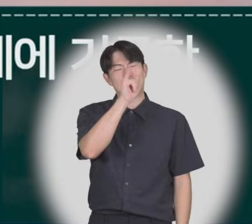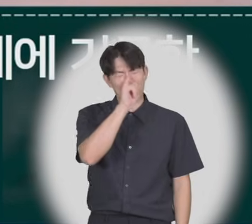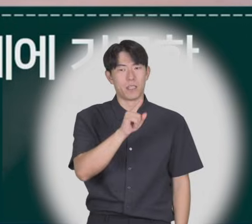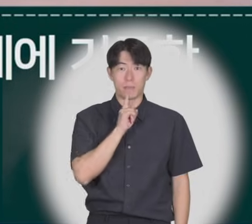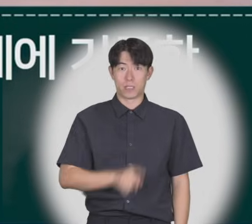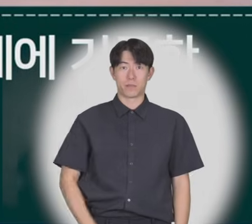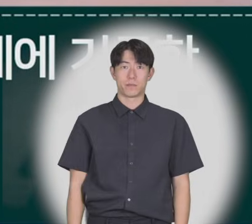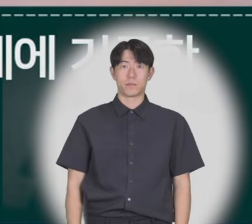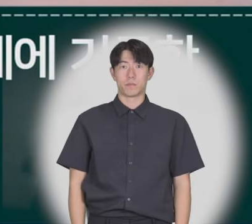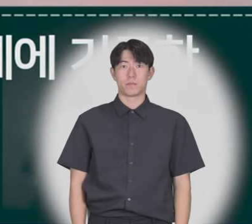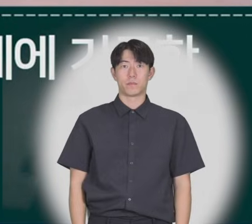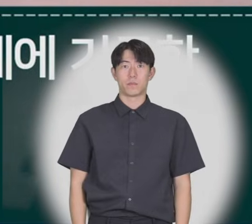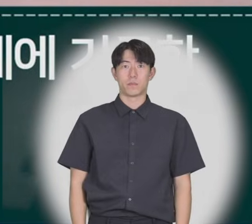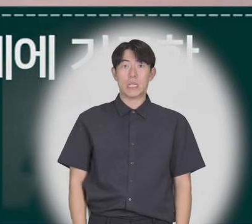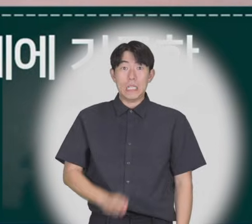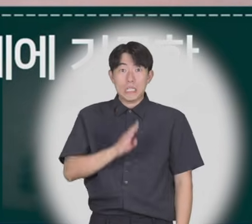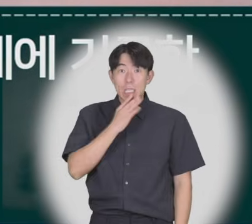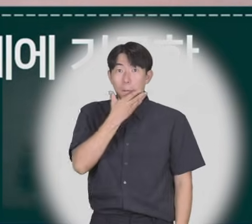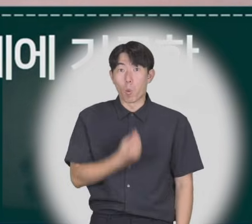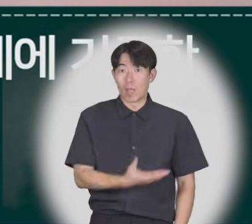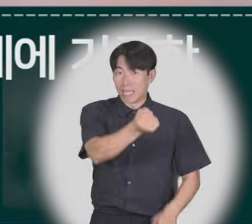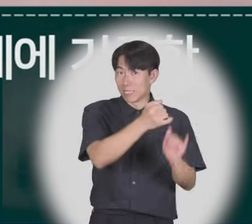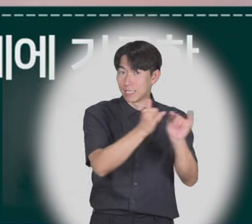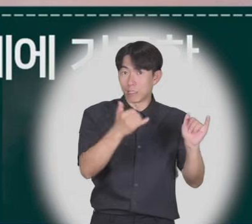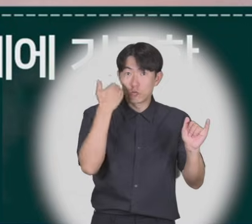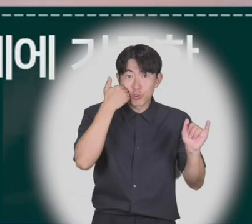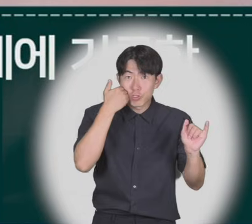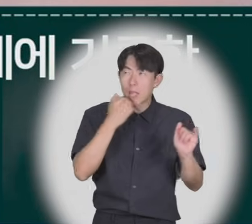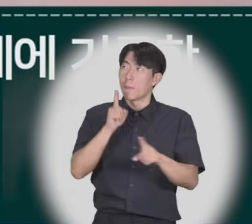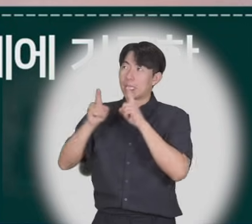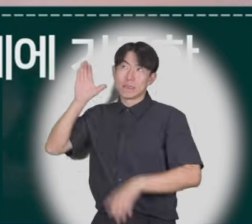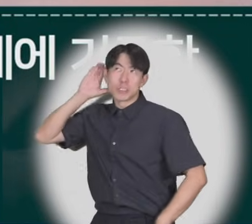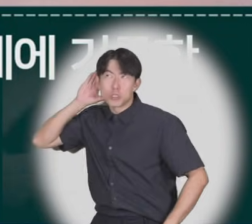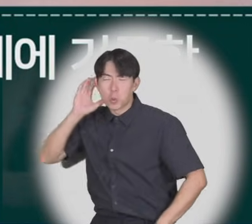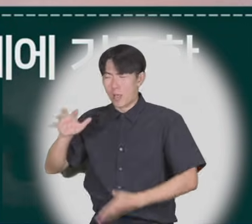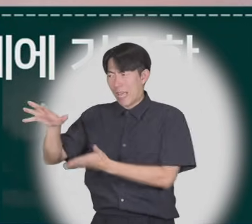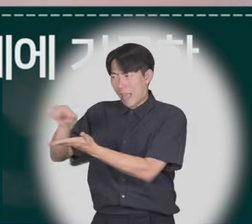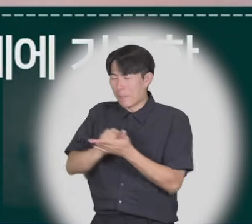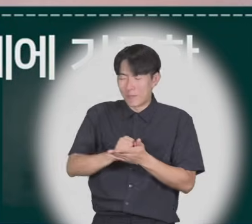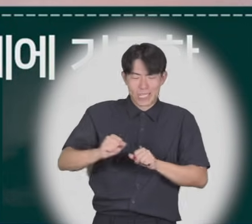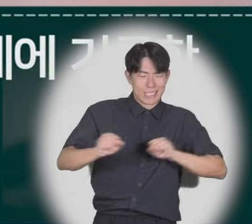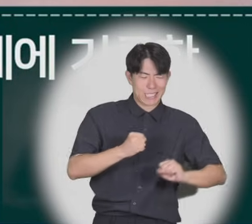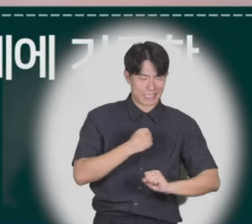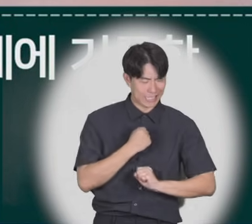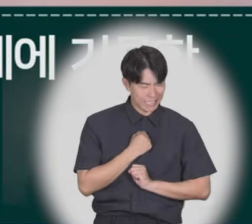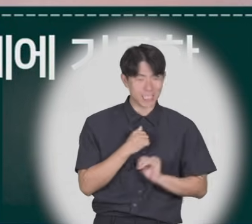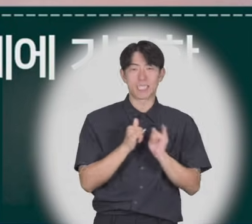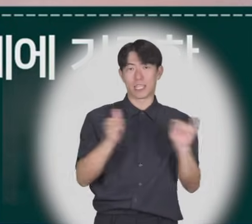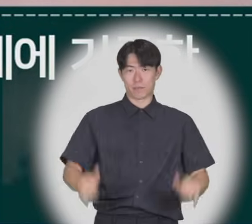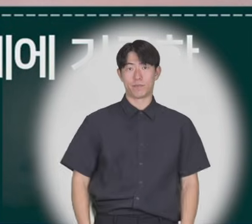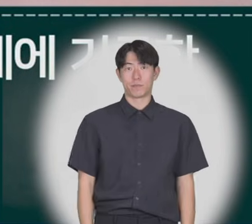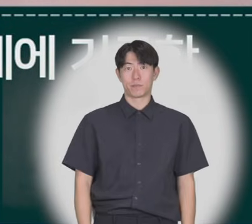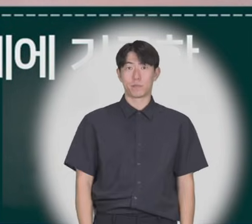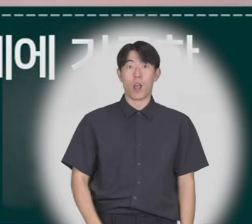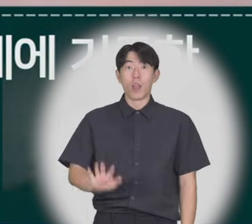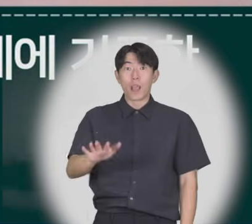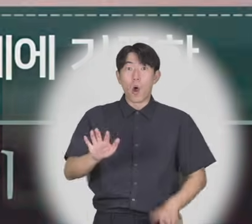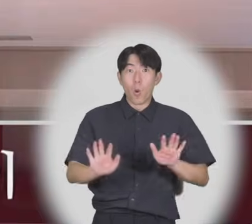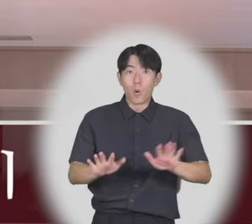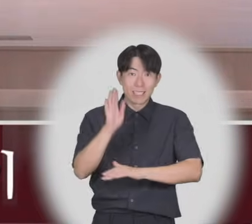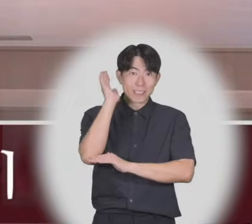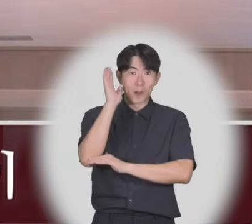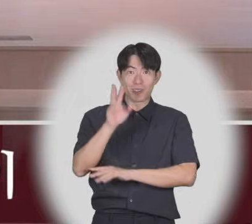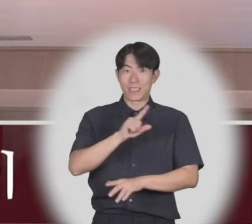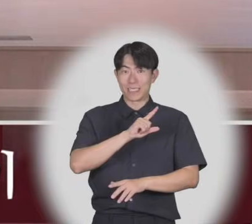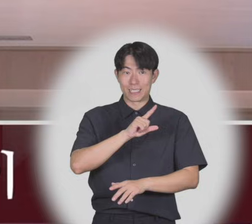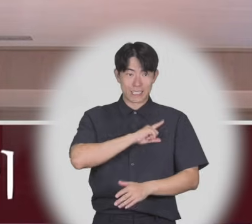진정 복 있는 사람, 말씀을 듣고 지키는 사람입니다. 제가 설교의 제목을